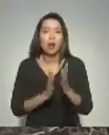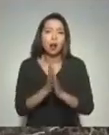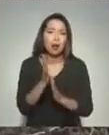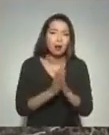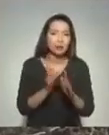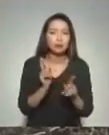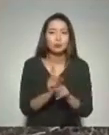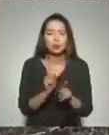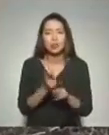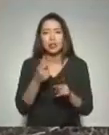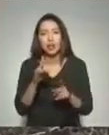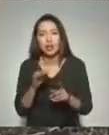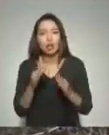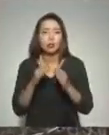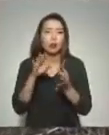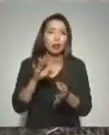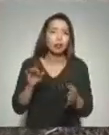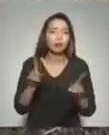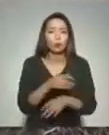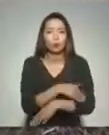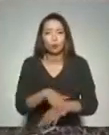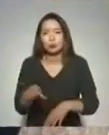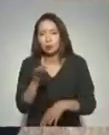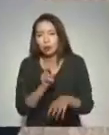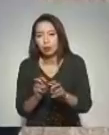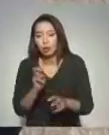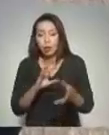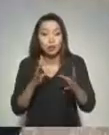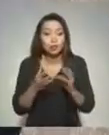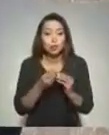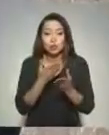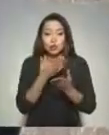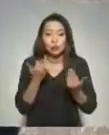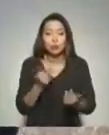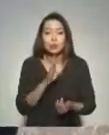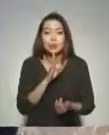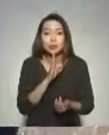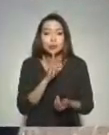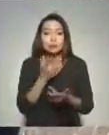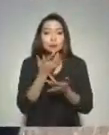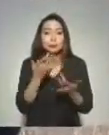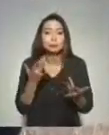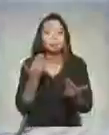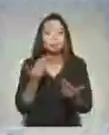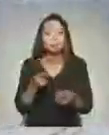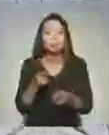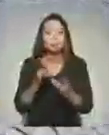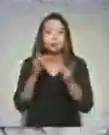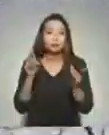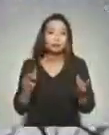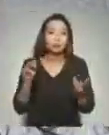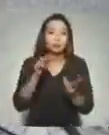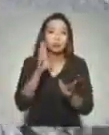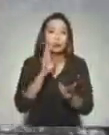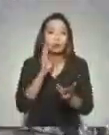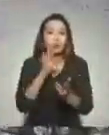гараждар көше-көшені аралап, табандар таусылды, алайда әлі нәтиже жоқ. Қыз бала соңғы рет қаладағы көпірлердің бірінің үстінен батып бара жатқан